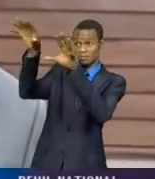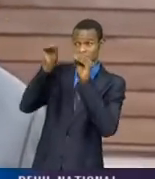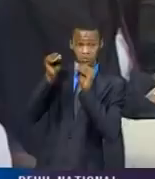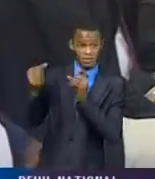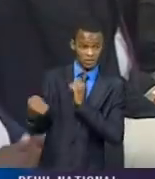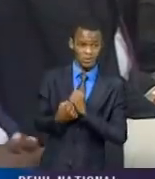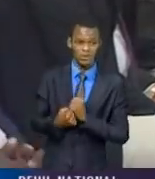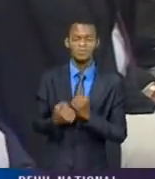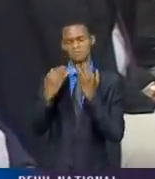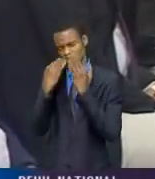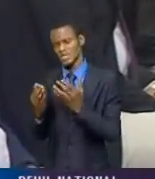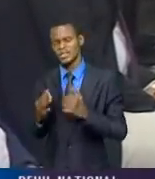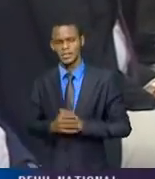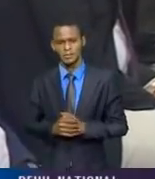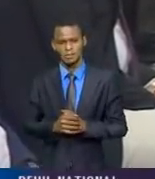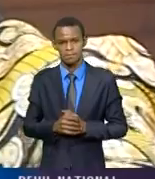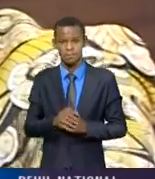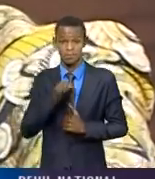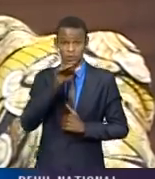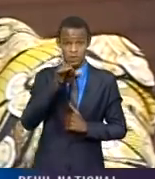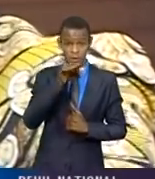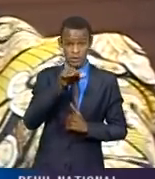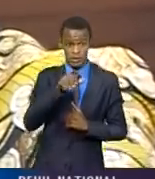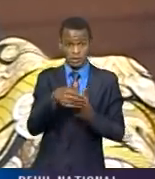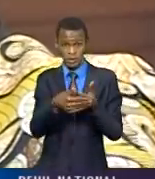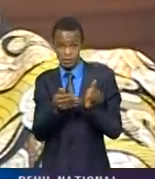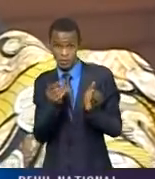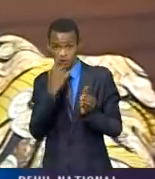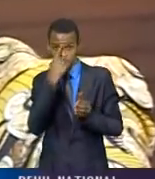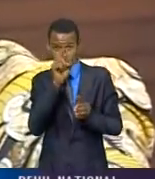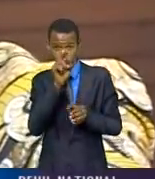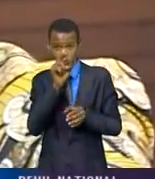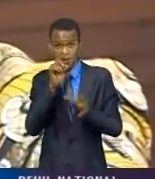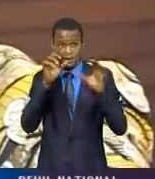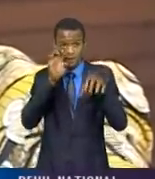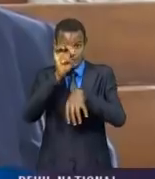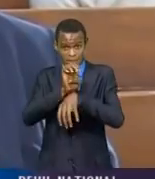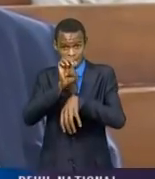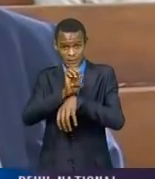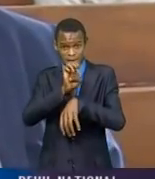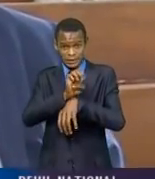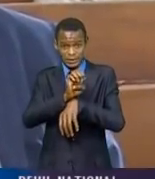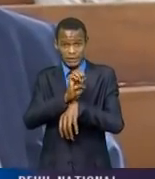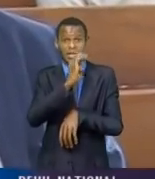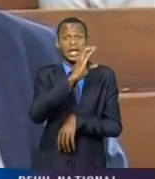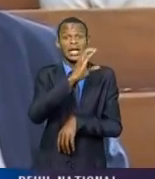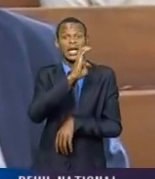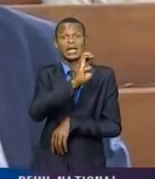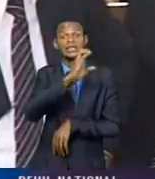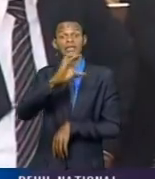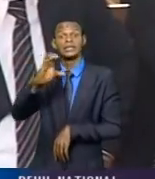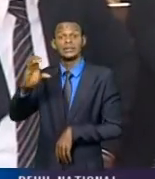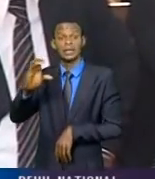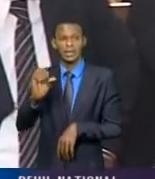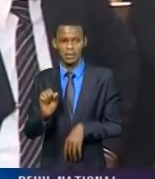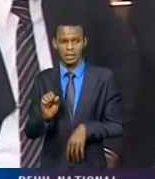le directeur de cabinet du président et les cécile hervé rome usb main et les secrétaires exécutifs l'erreur est un gars ont